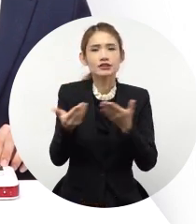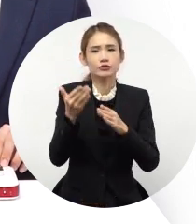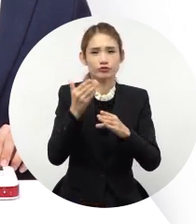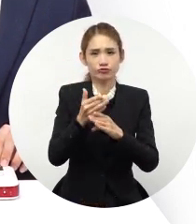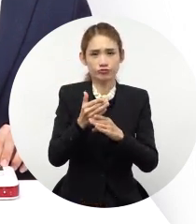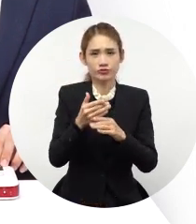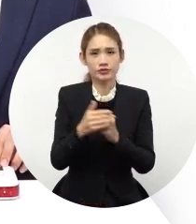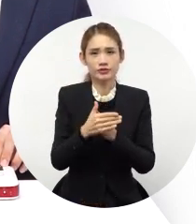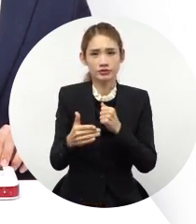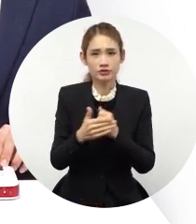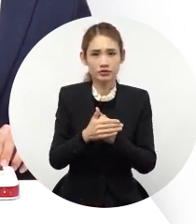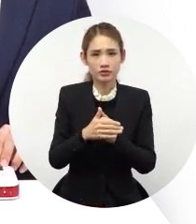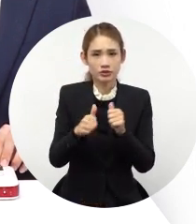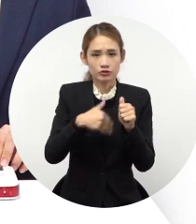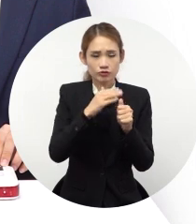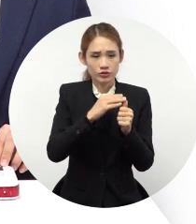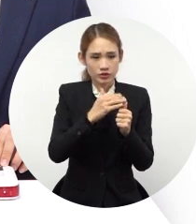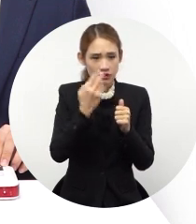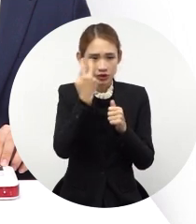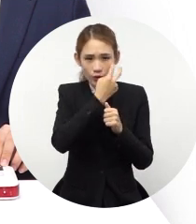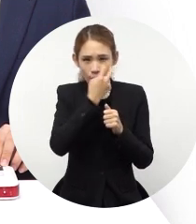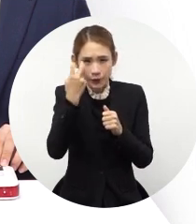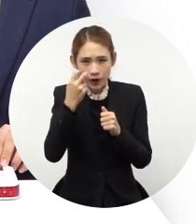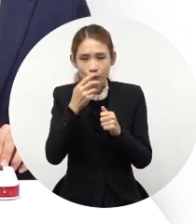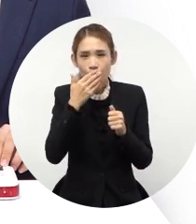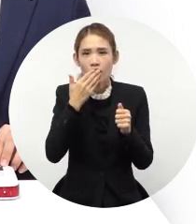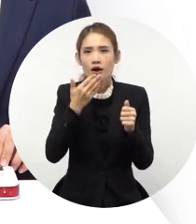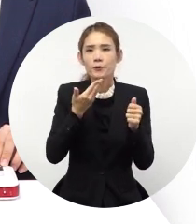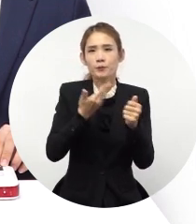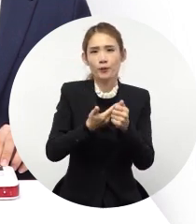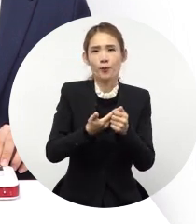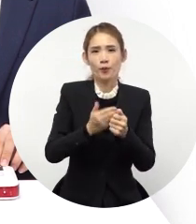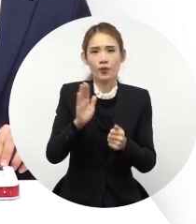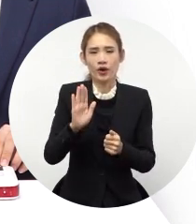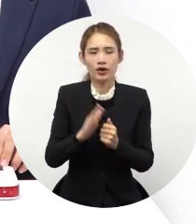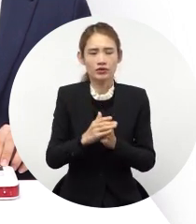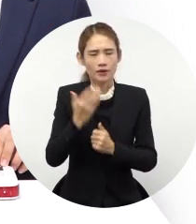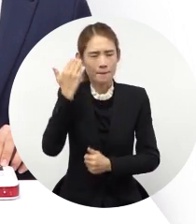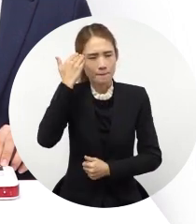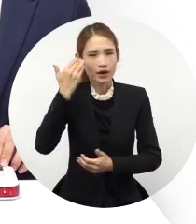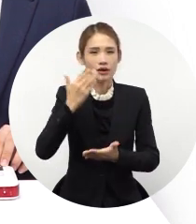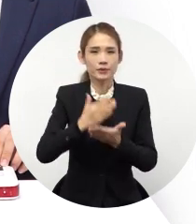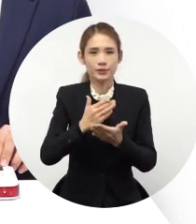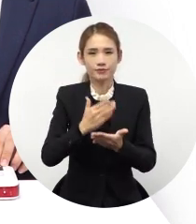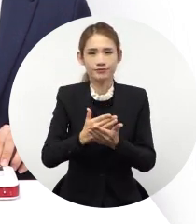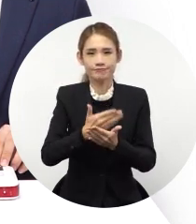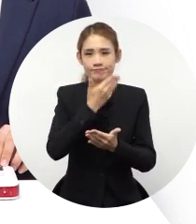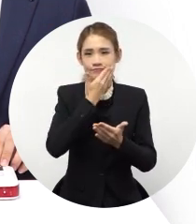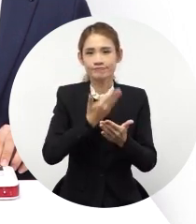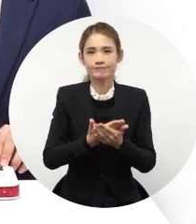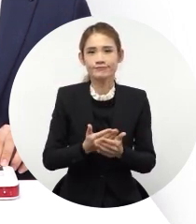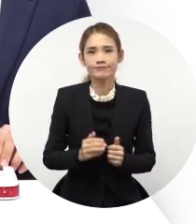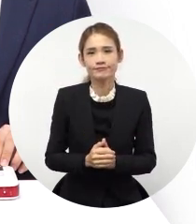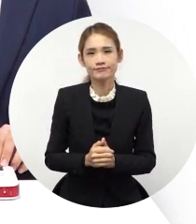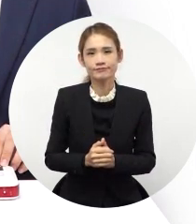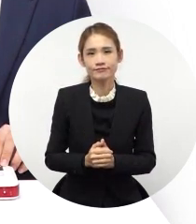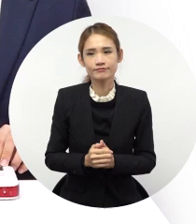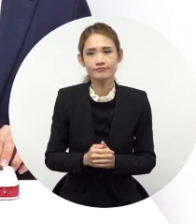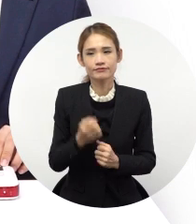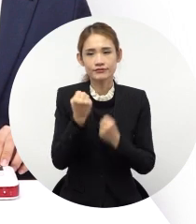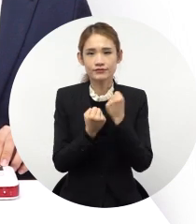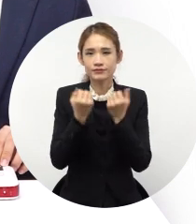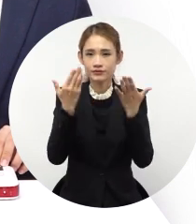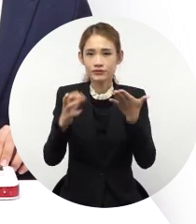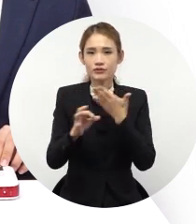그럴 때 주의를 끈다거나 뭔가를 준다거나 해서 일을 방해하지 않도록 하는 것들이 또 매우 중요한데요.